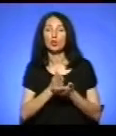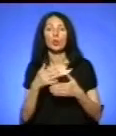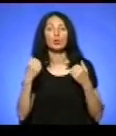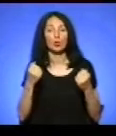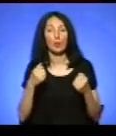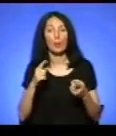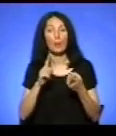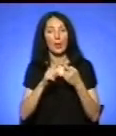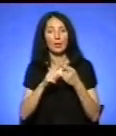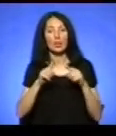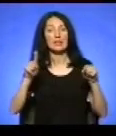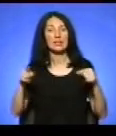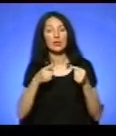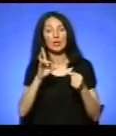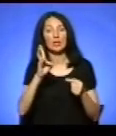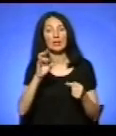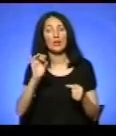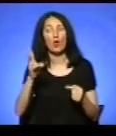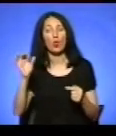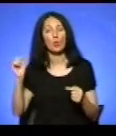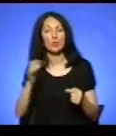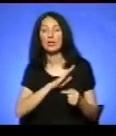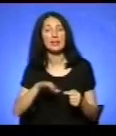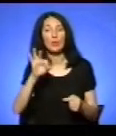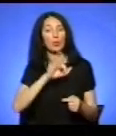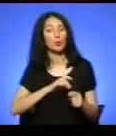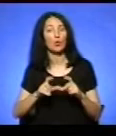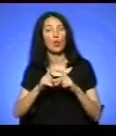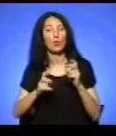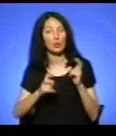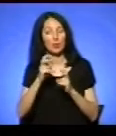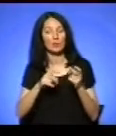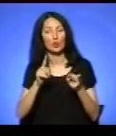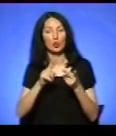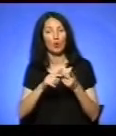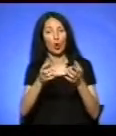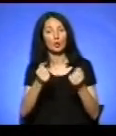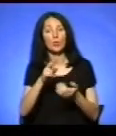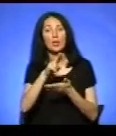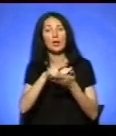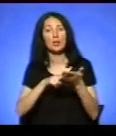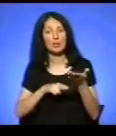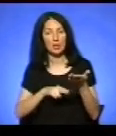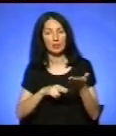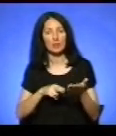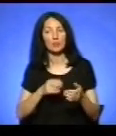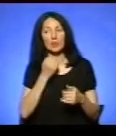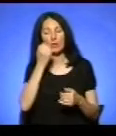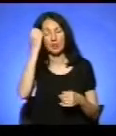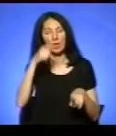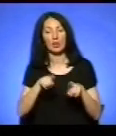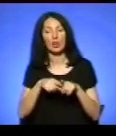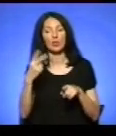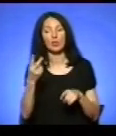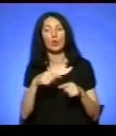бути створення некомерційного неприбуткового підприємства. Друге, отримання ліцензії. Тобто завдяки от таким двом